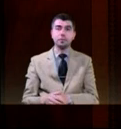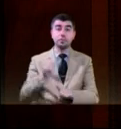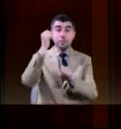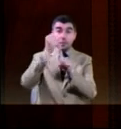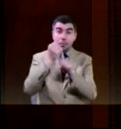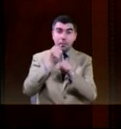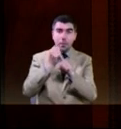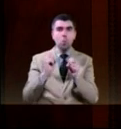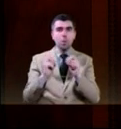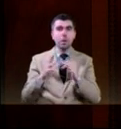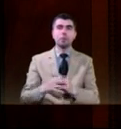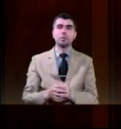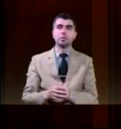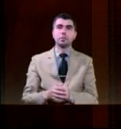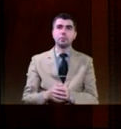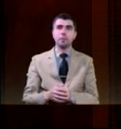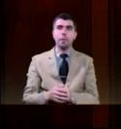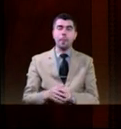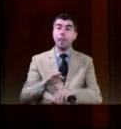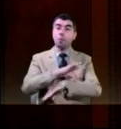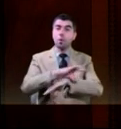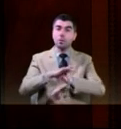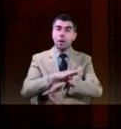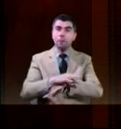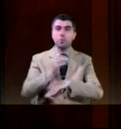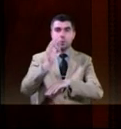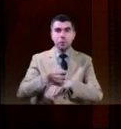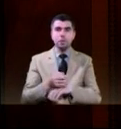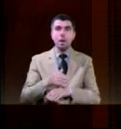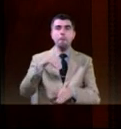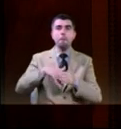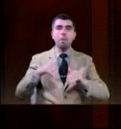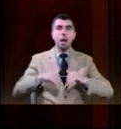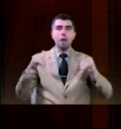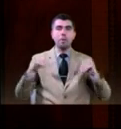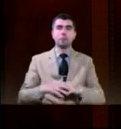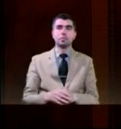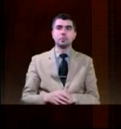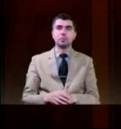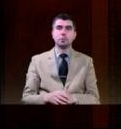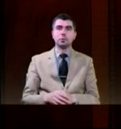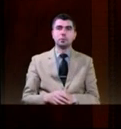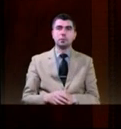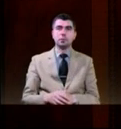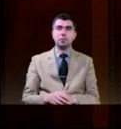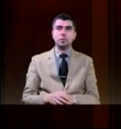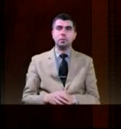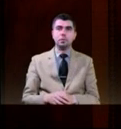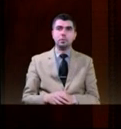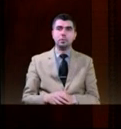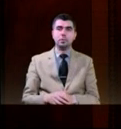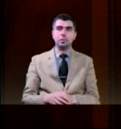الاصلاح غادي نجيبوه للمواطنين الموظفين غنجيبوه للبرلمان. وبحال اللي